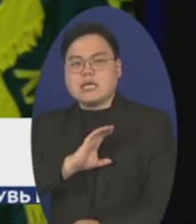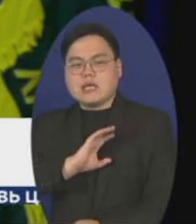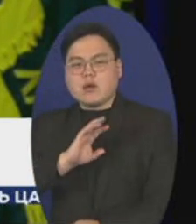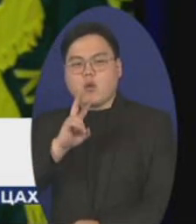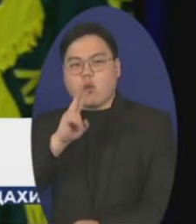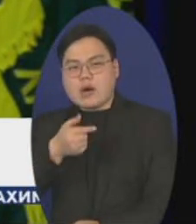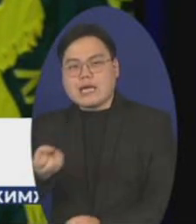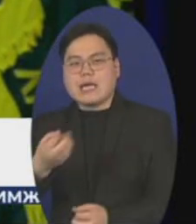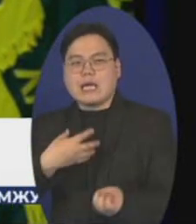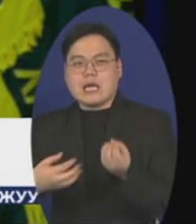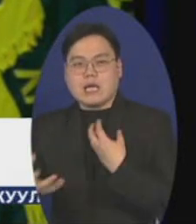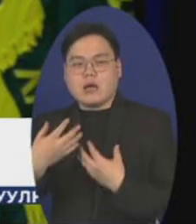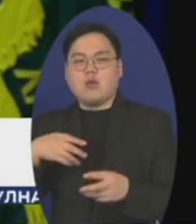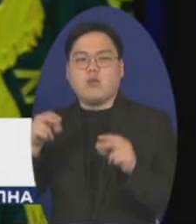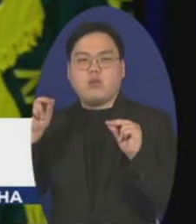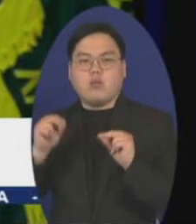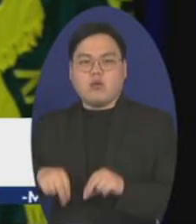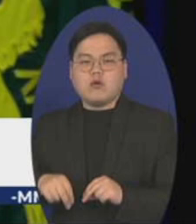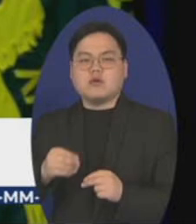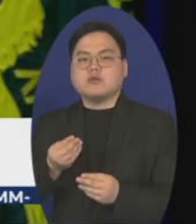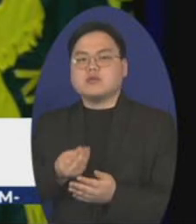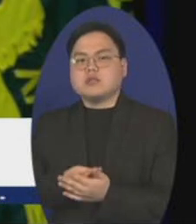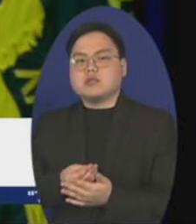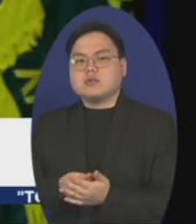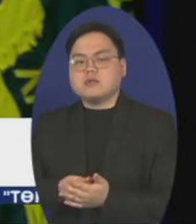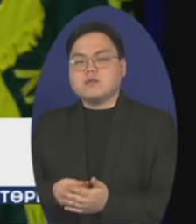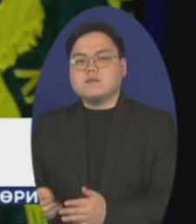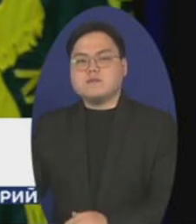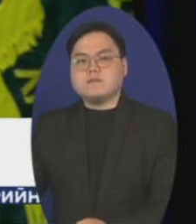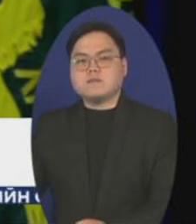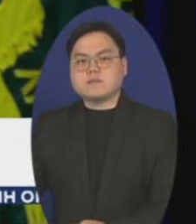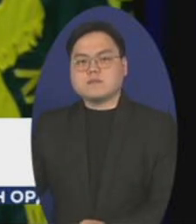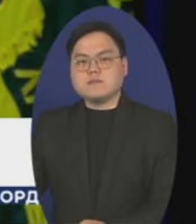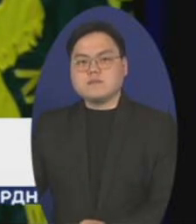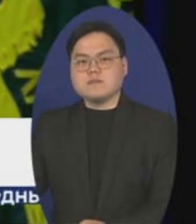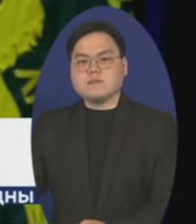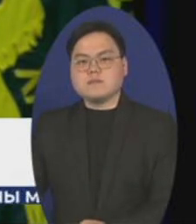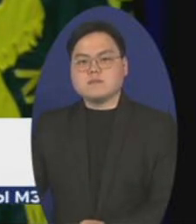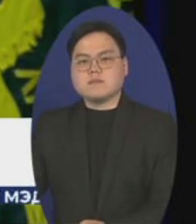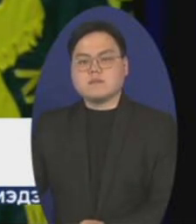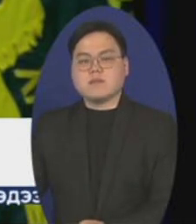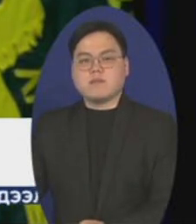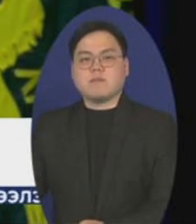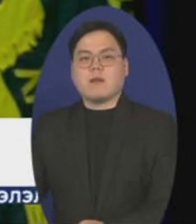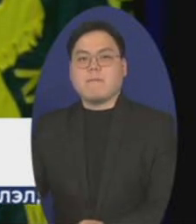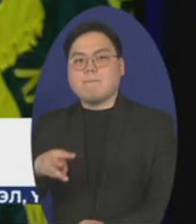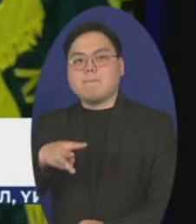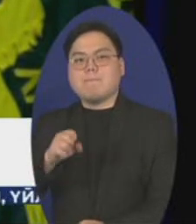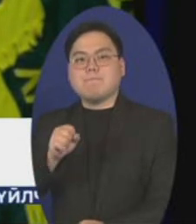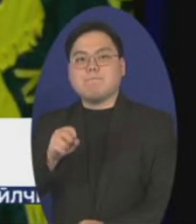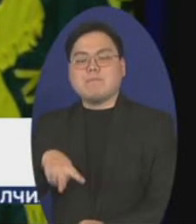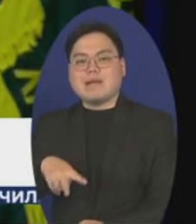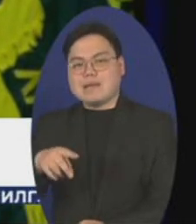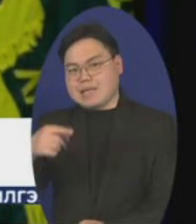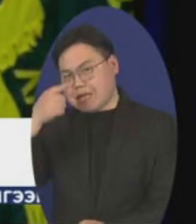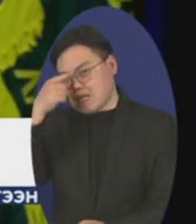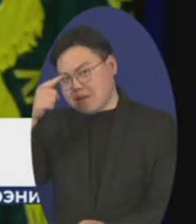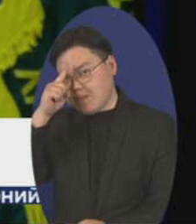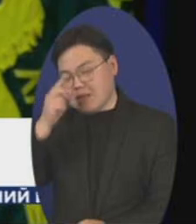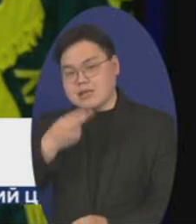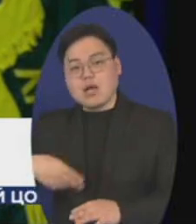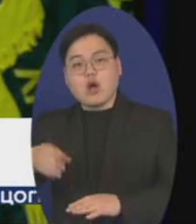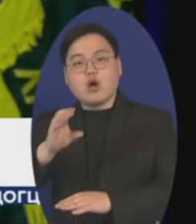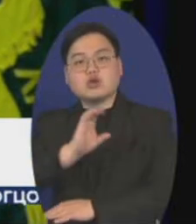энийг нь авъя. Одоо сая одоо манай нийгмийн хамт олон гал эмнэлгийн сургууль жишээлбэл